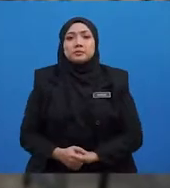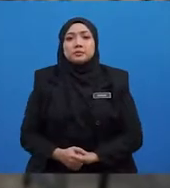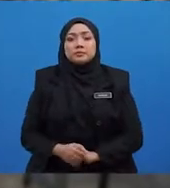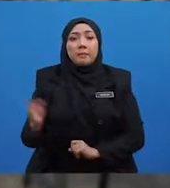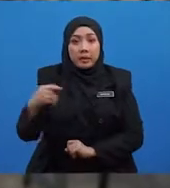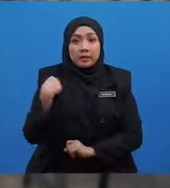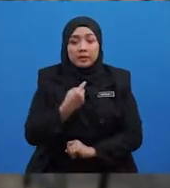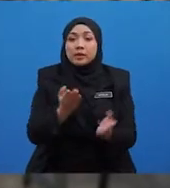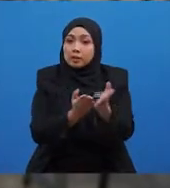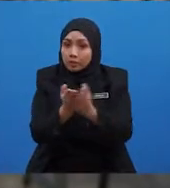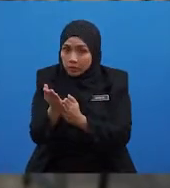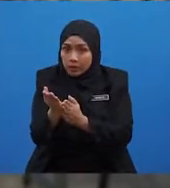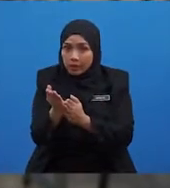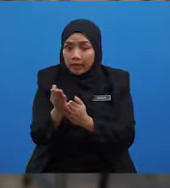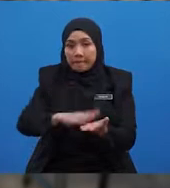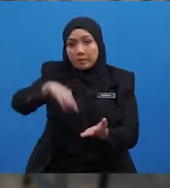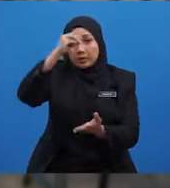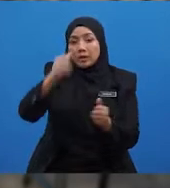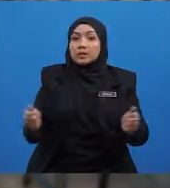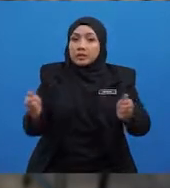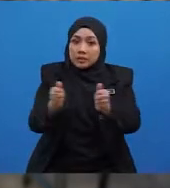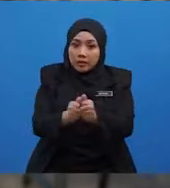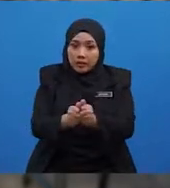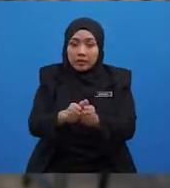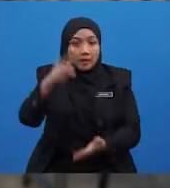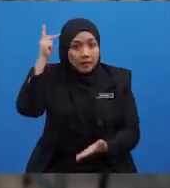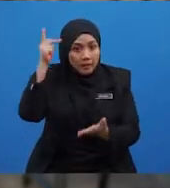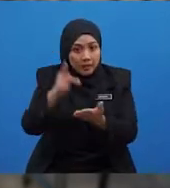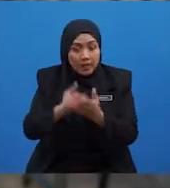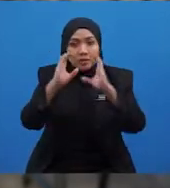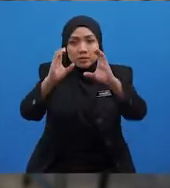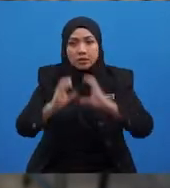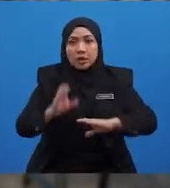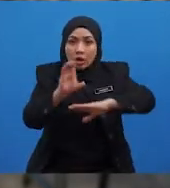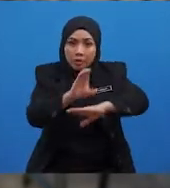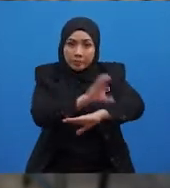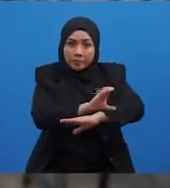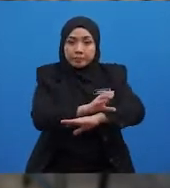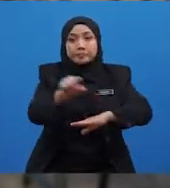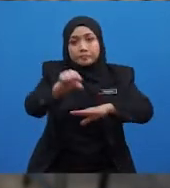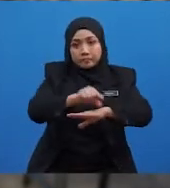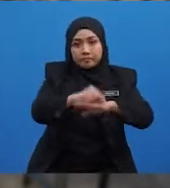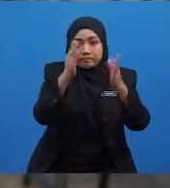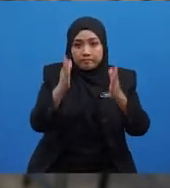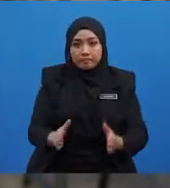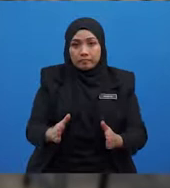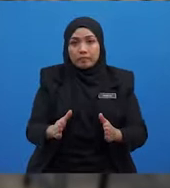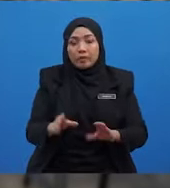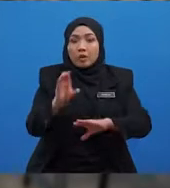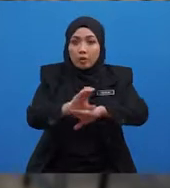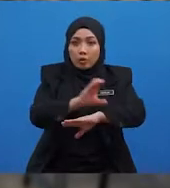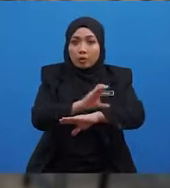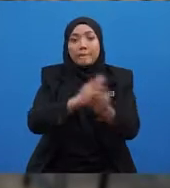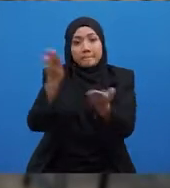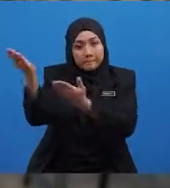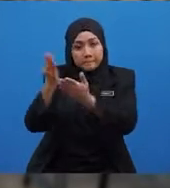Mari kita teruskan pembelajaran dengan mengenali cara komputer pengguna dan komputer pelayan